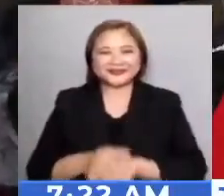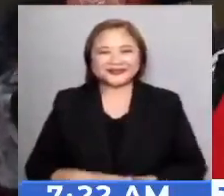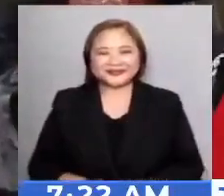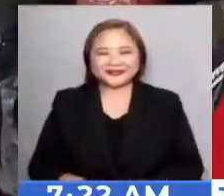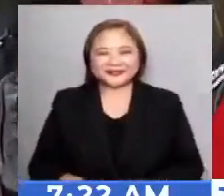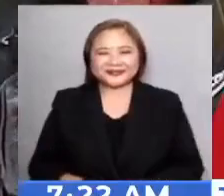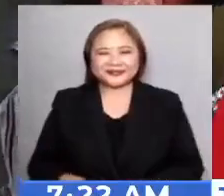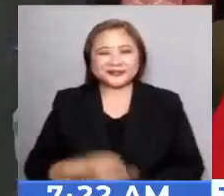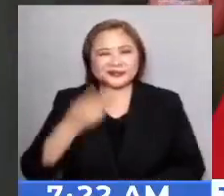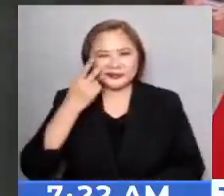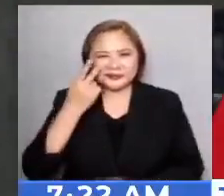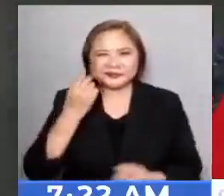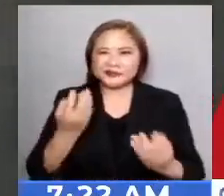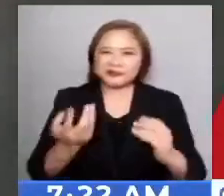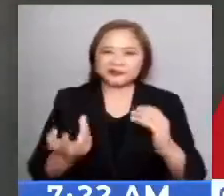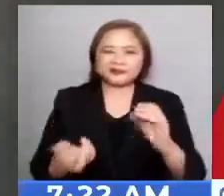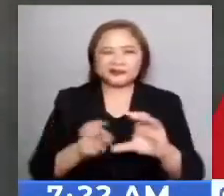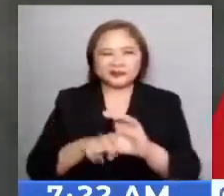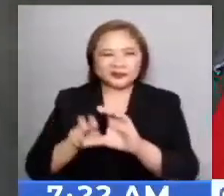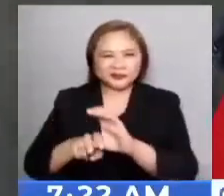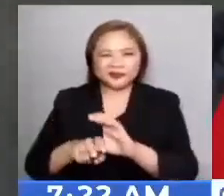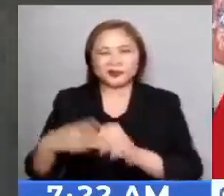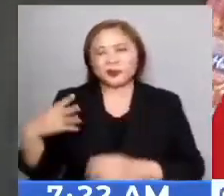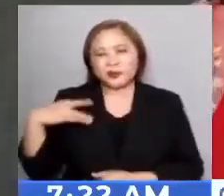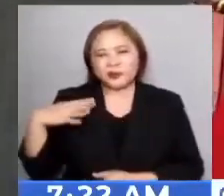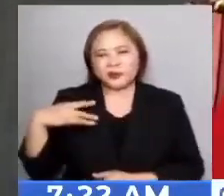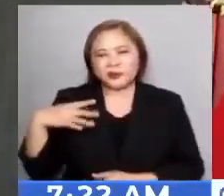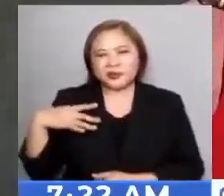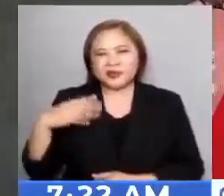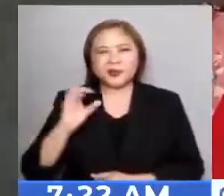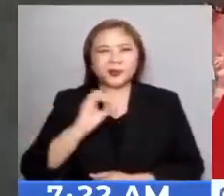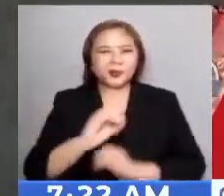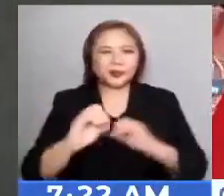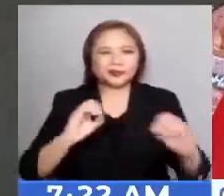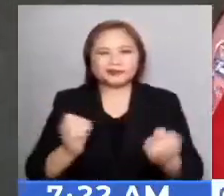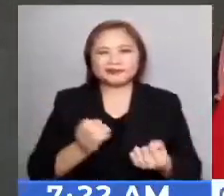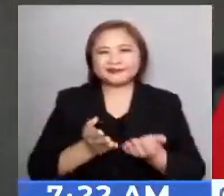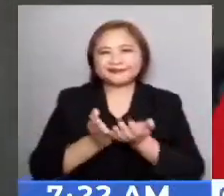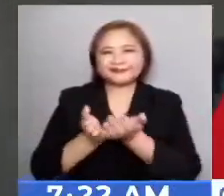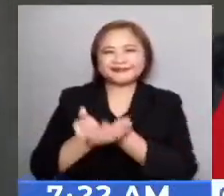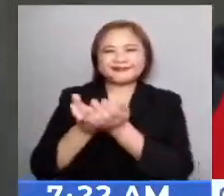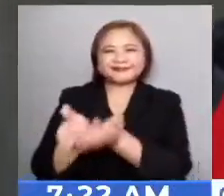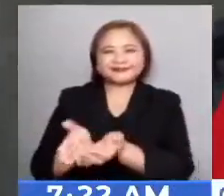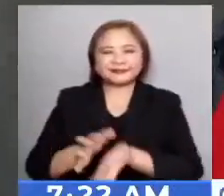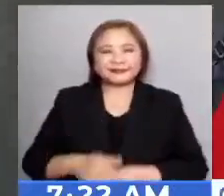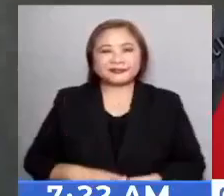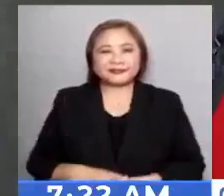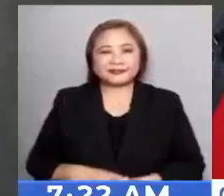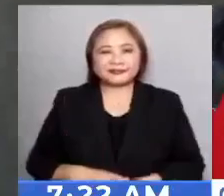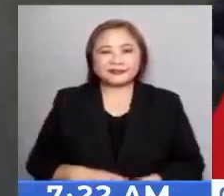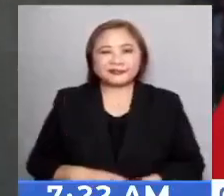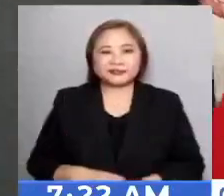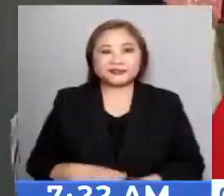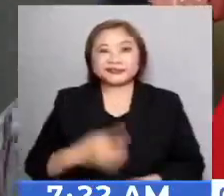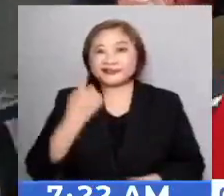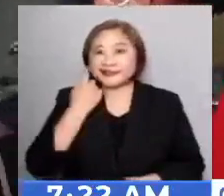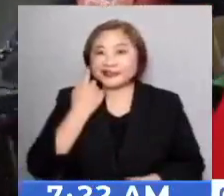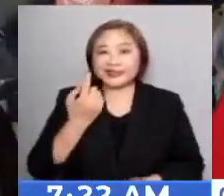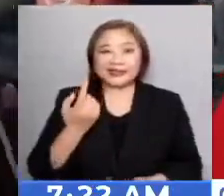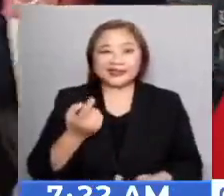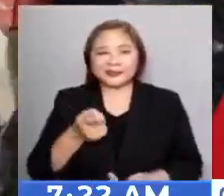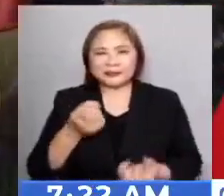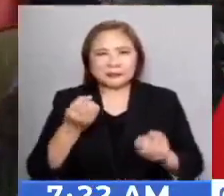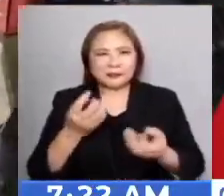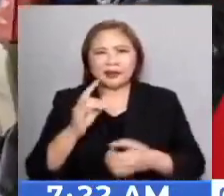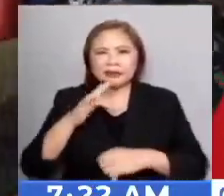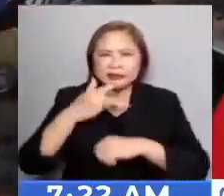pasahero naghihintay ng kanilang mga trip. Ano? Karamihan sa kanila mga 1 a.m., 2 a.m. pa o yung iba mga kahapon pa talagang